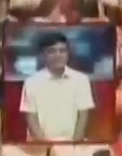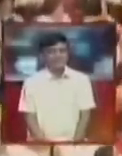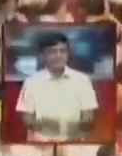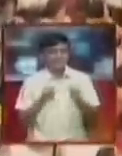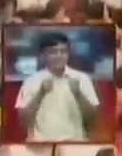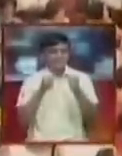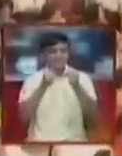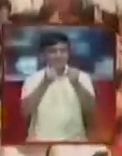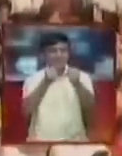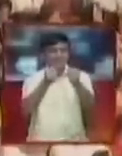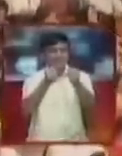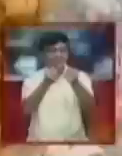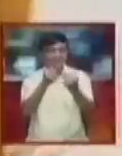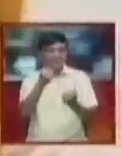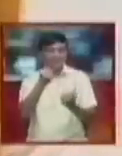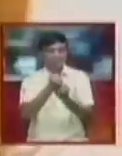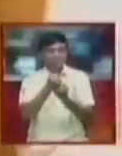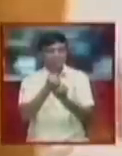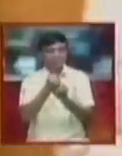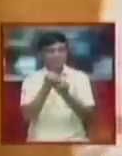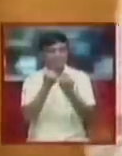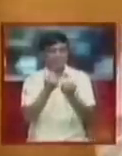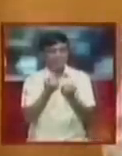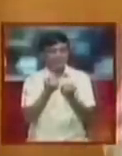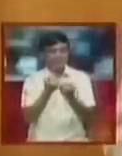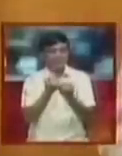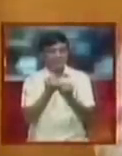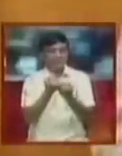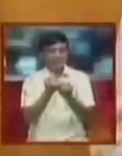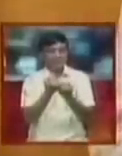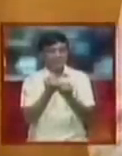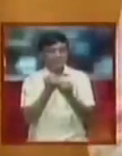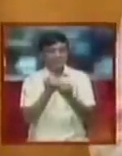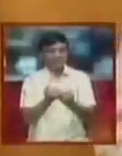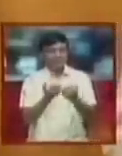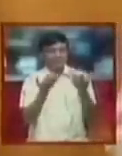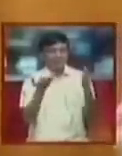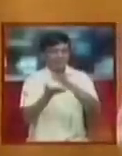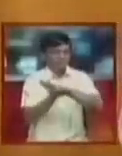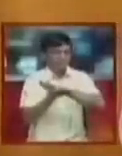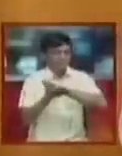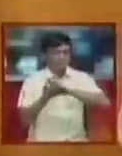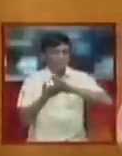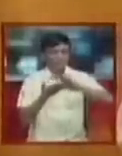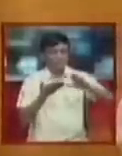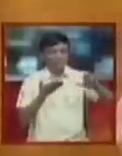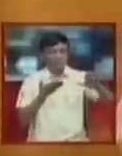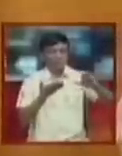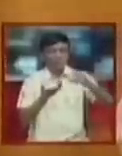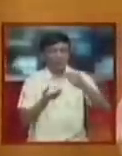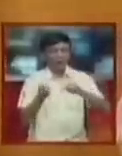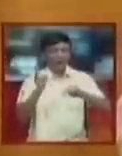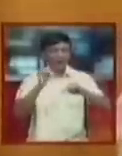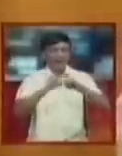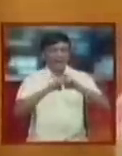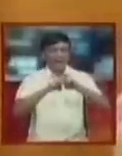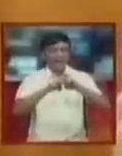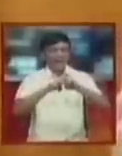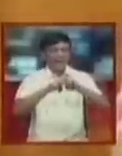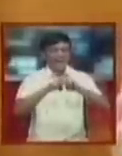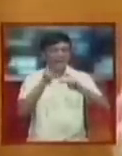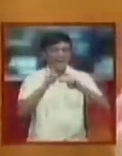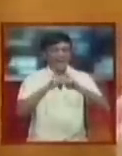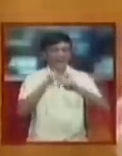Ang kalsadang pinondohan ninyo ay tuwid, patag at walang bukol. Ang tanging tompats ay aspalto